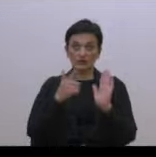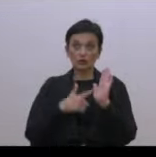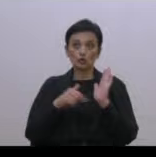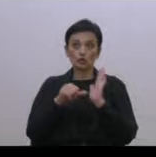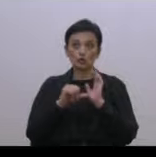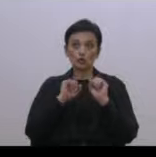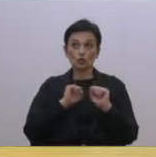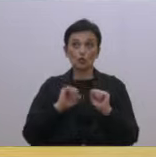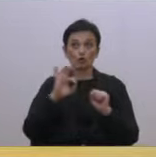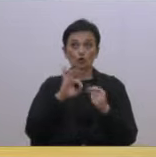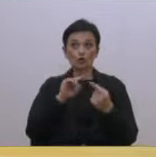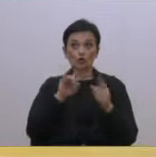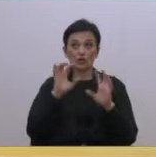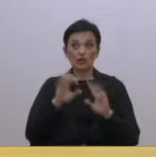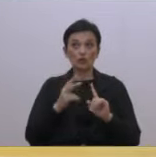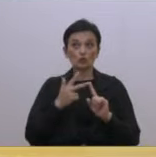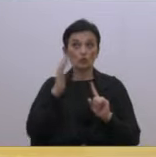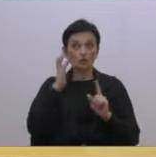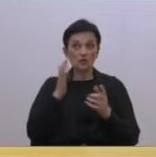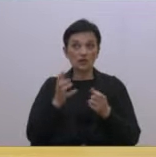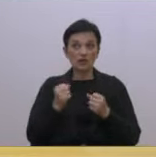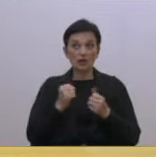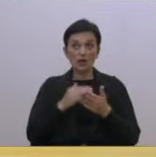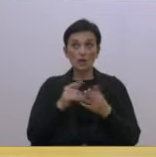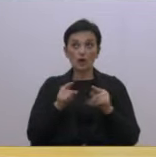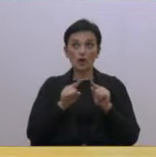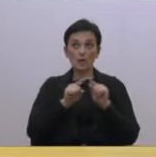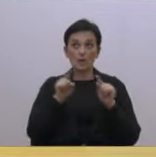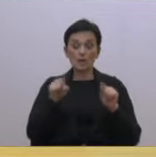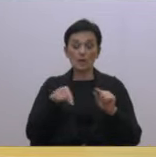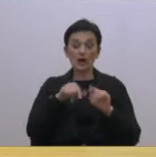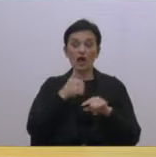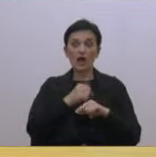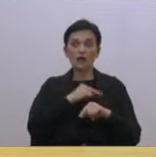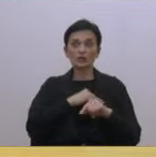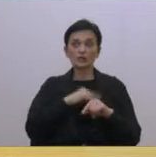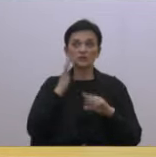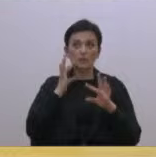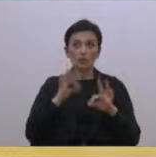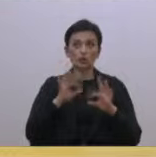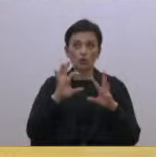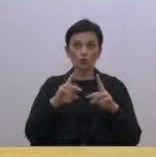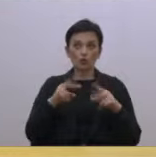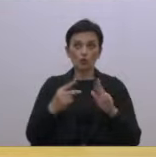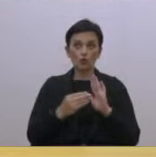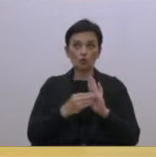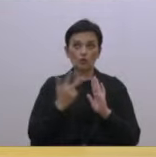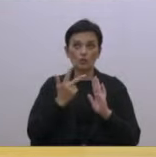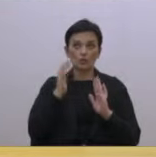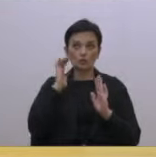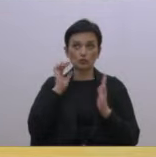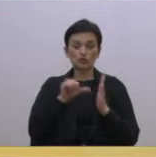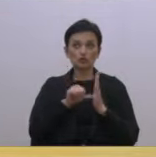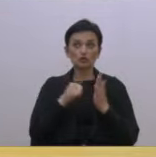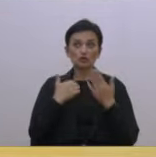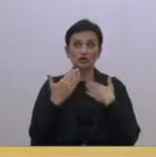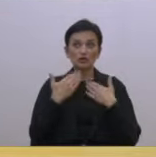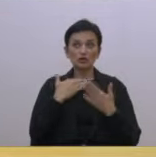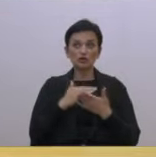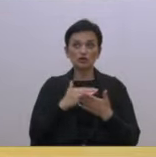სამოცდათექვსმეტი მოხრე ნულ წინააღმდეგ კანონ მესამე მოსმენით მიღებული. ამავე პაკეტში ადმინისტრაციულ სამართლებრივი კოდექსში ცვლილების შეტანის შესახებ მესამე მოსმენით ხო ჩართოთ